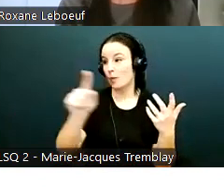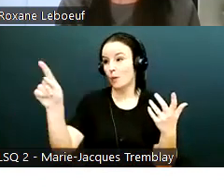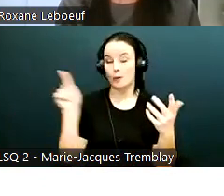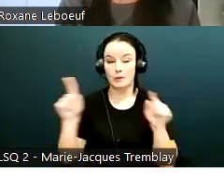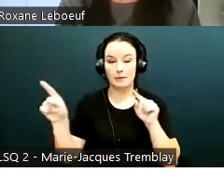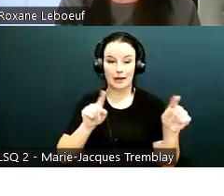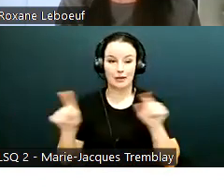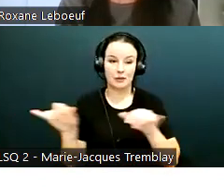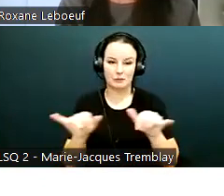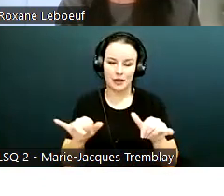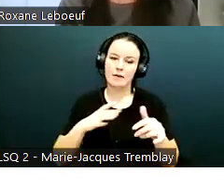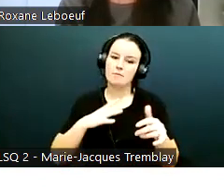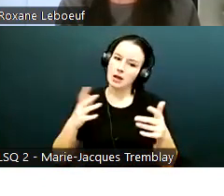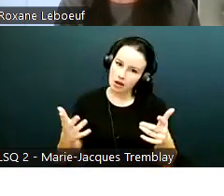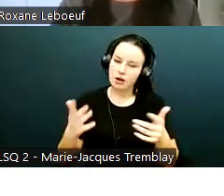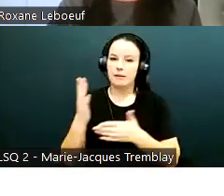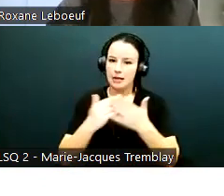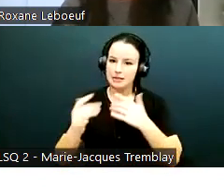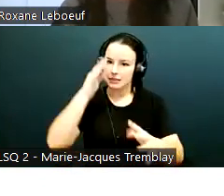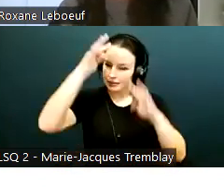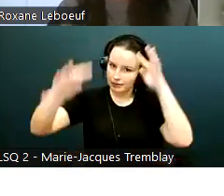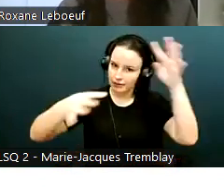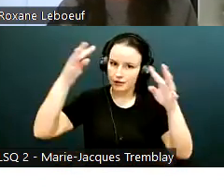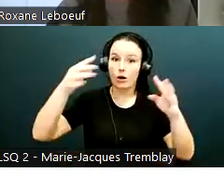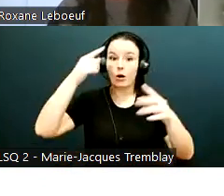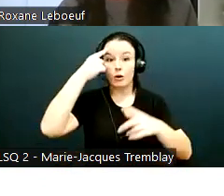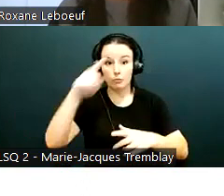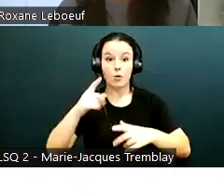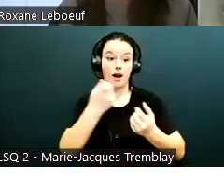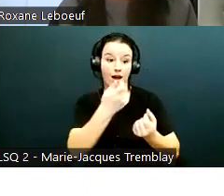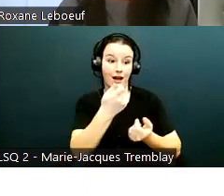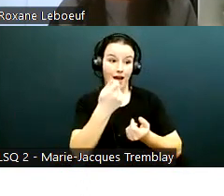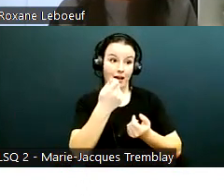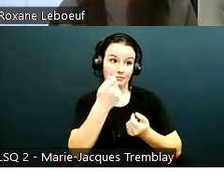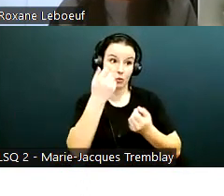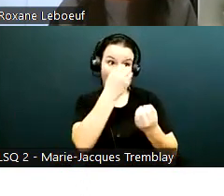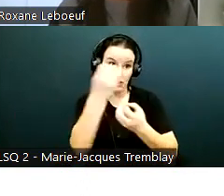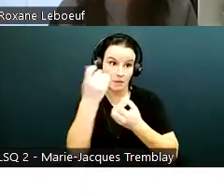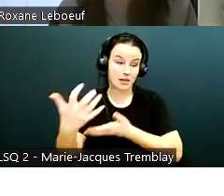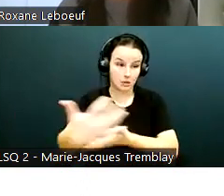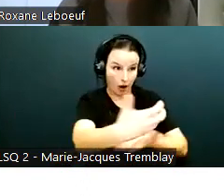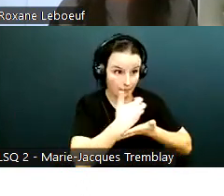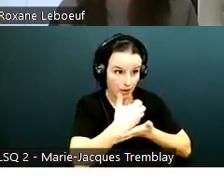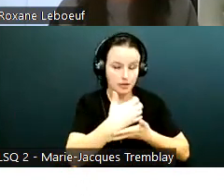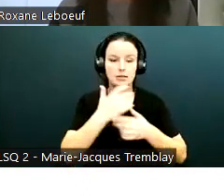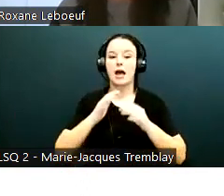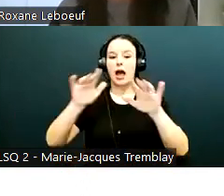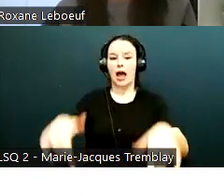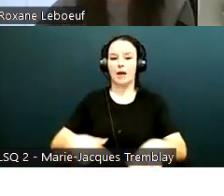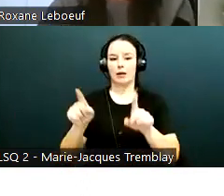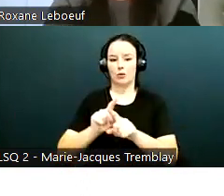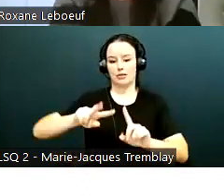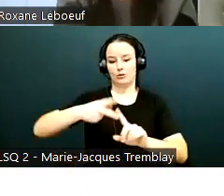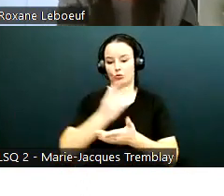fallu faire preuve de beaucoup de créativité, à la fois pour nos collègues de données de la phase 1, à la fois pour le développement et la mise à l'essai dans la phase